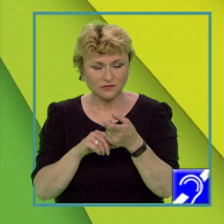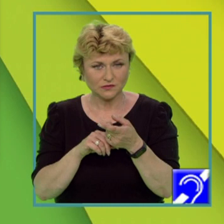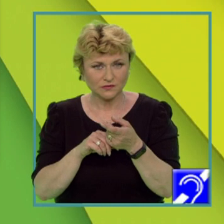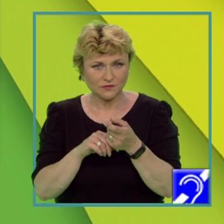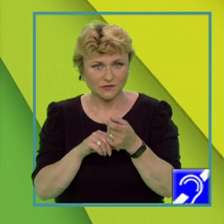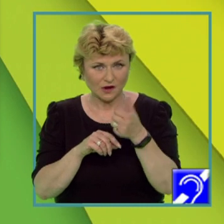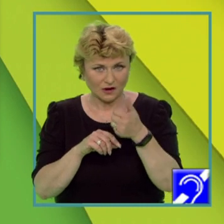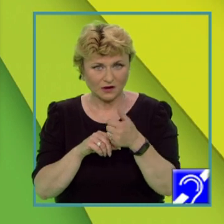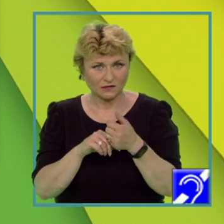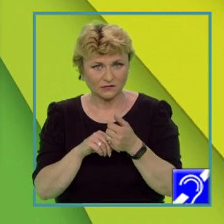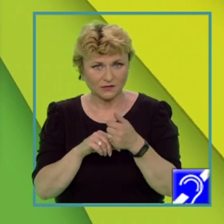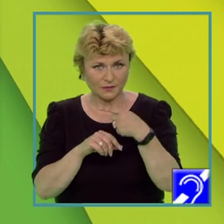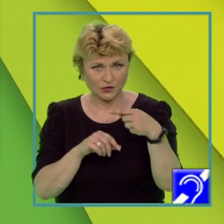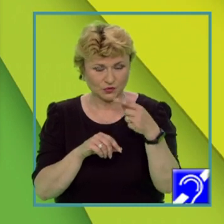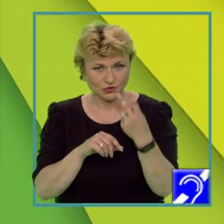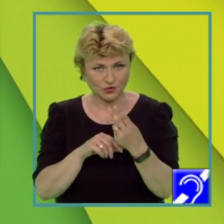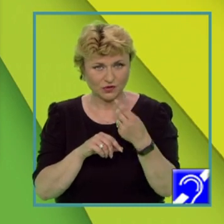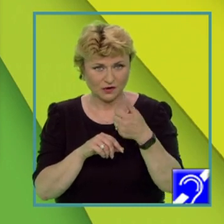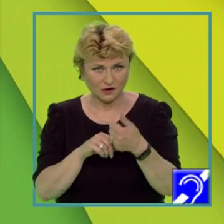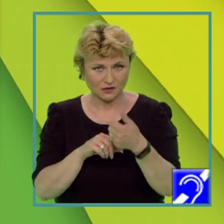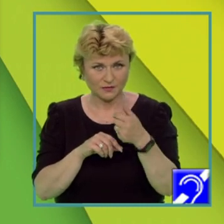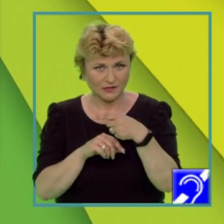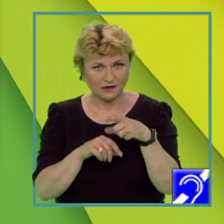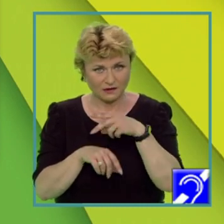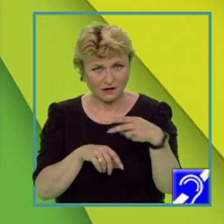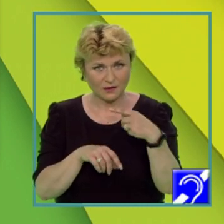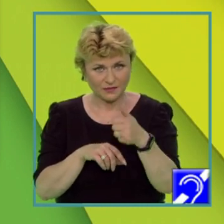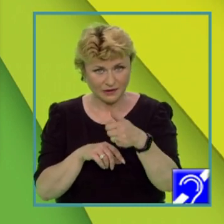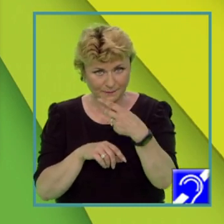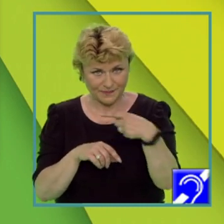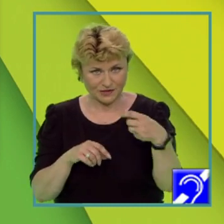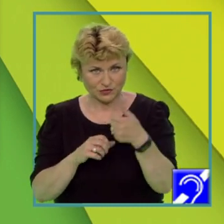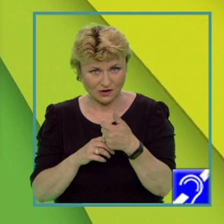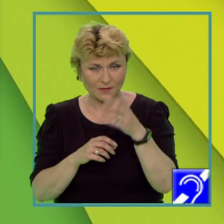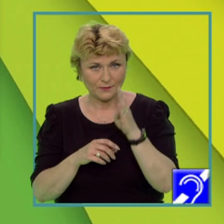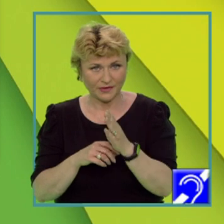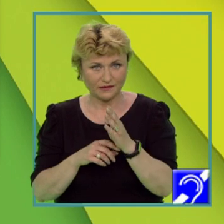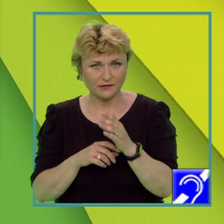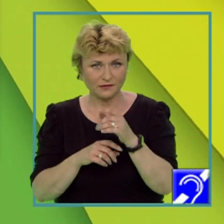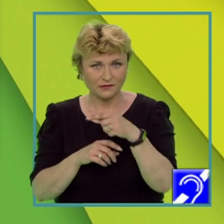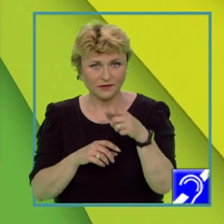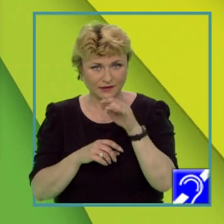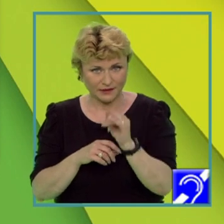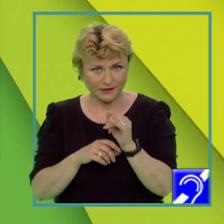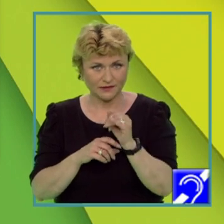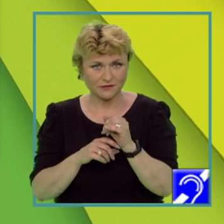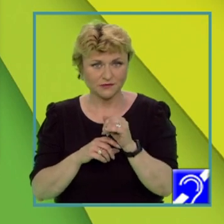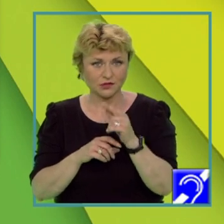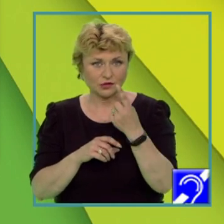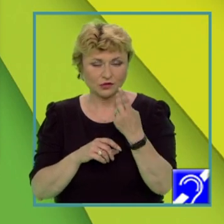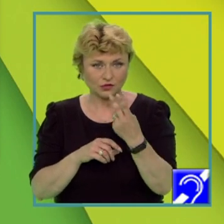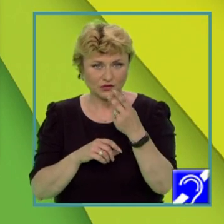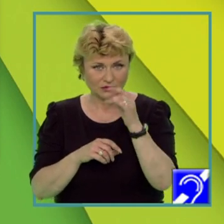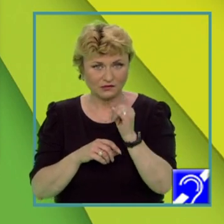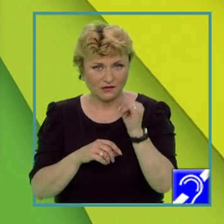A minus 2-a este egal cu minus a b i t ț y b este